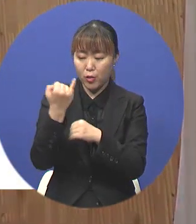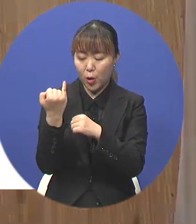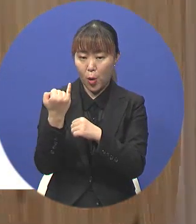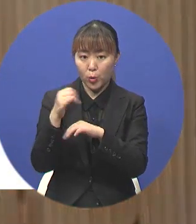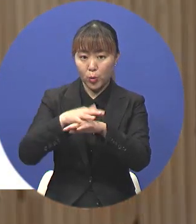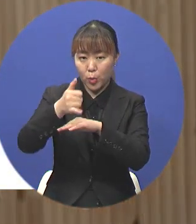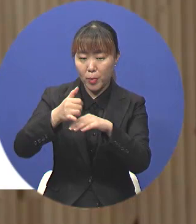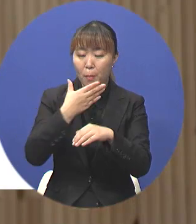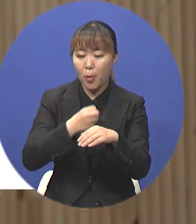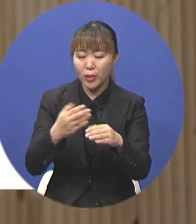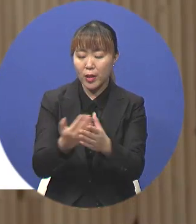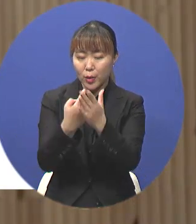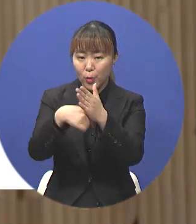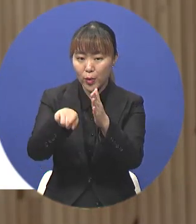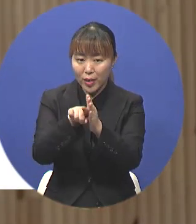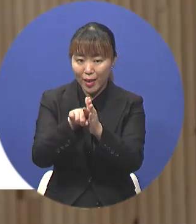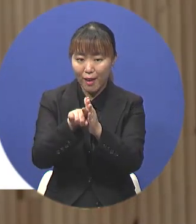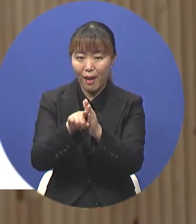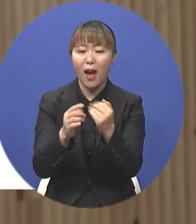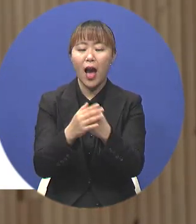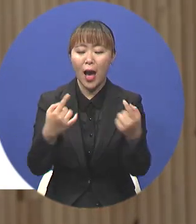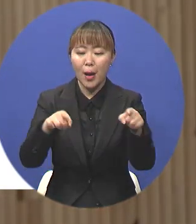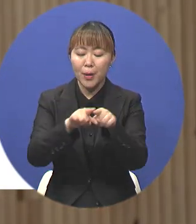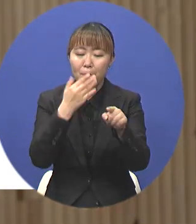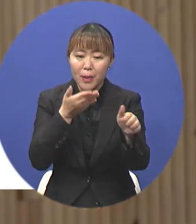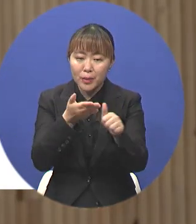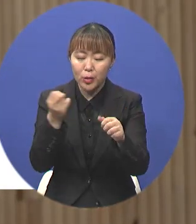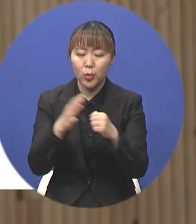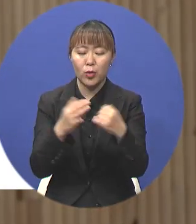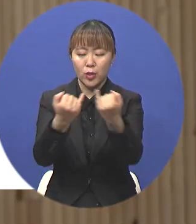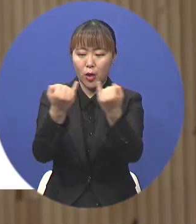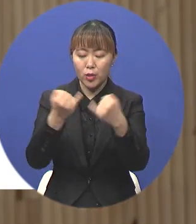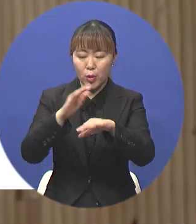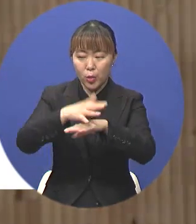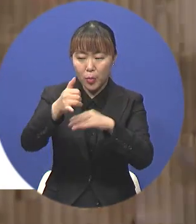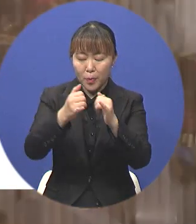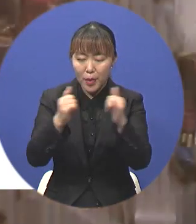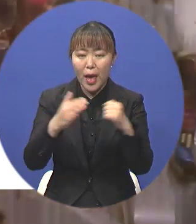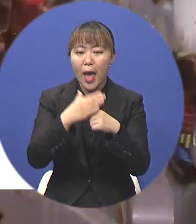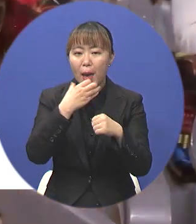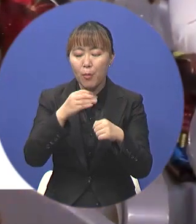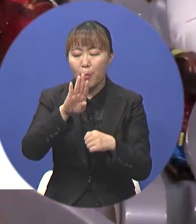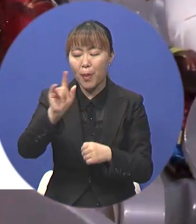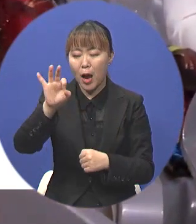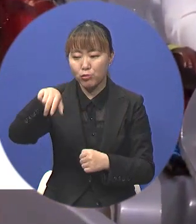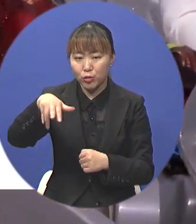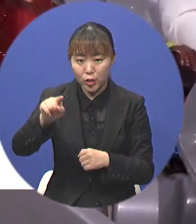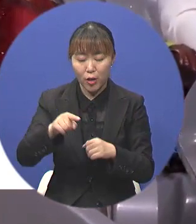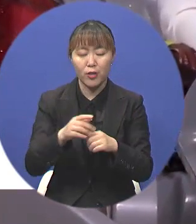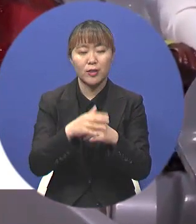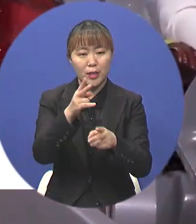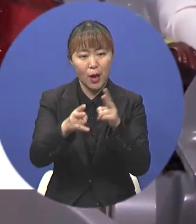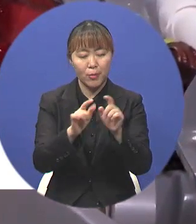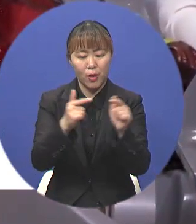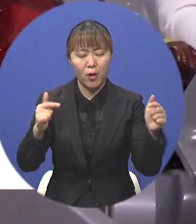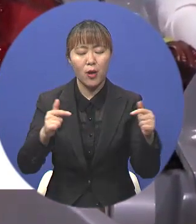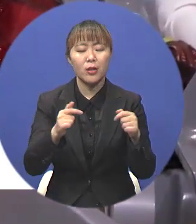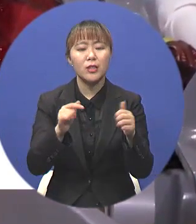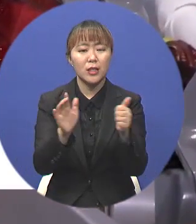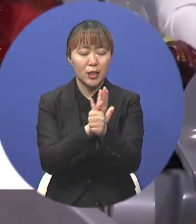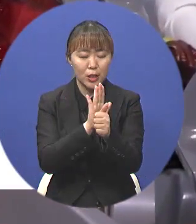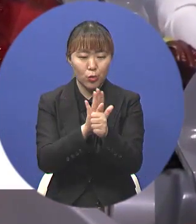복지 향상을 위해 농번기 공동급식, 여성 농업인 행복 바우처 사업, 농가 도우미 지원 등을